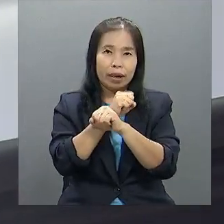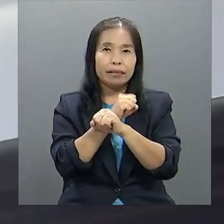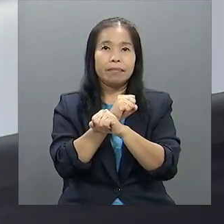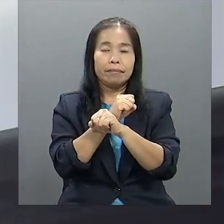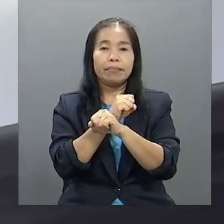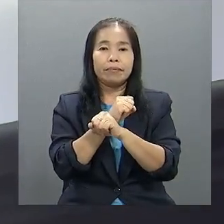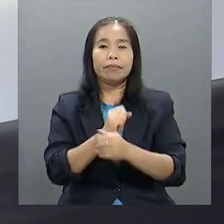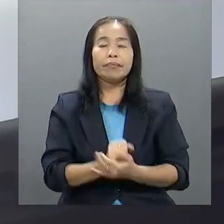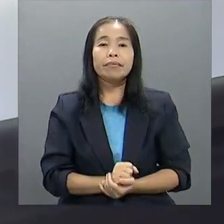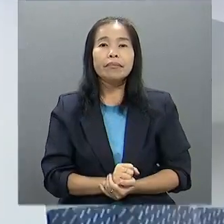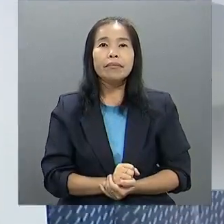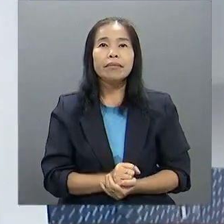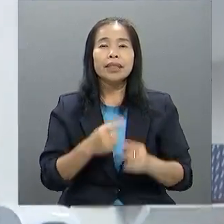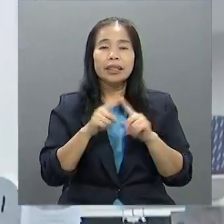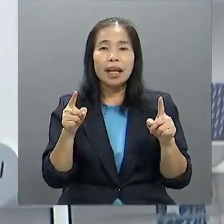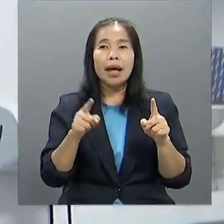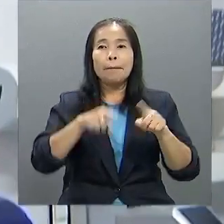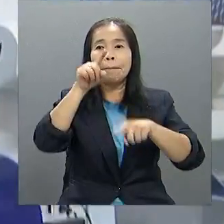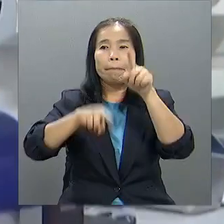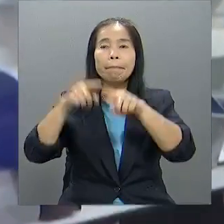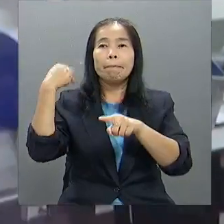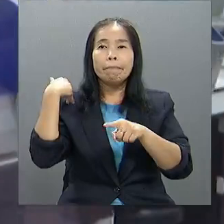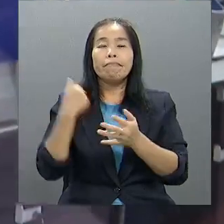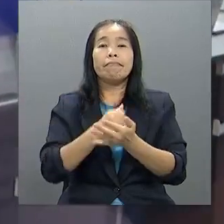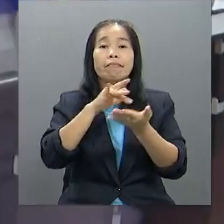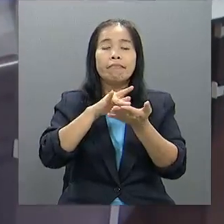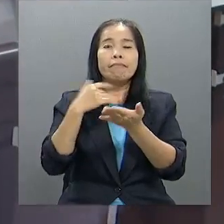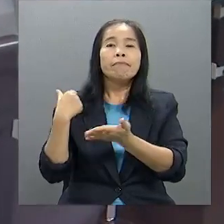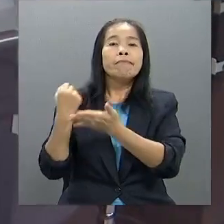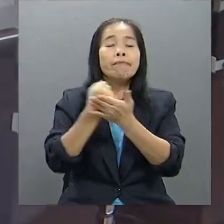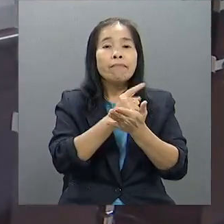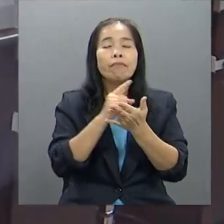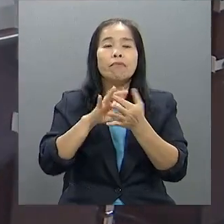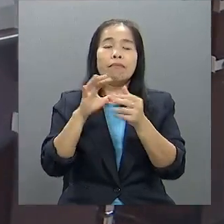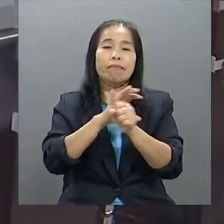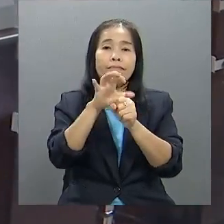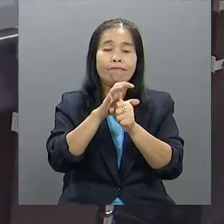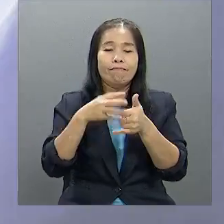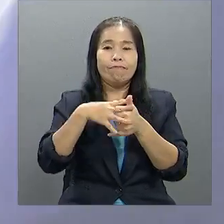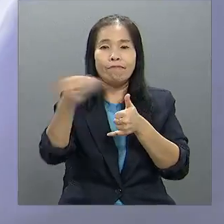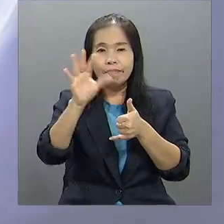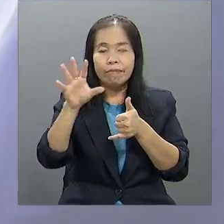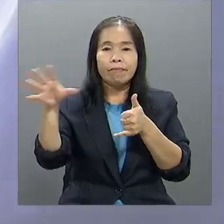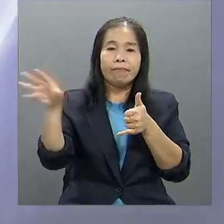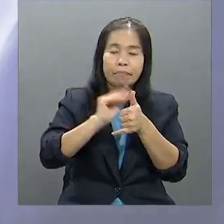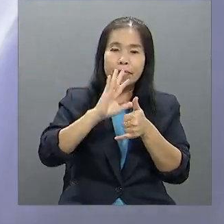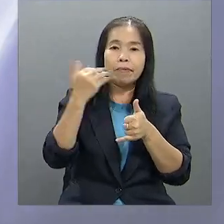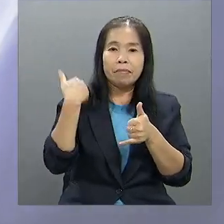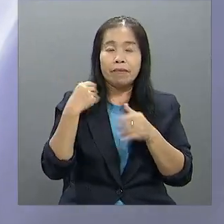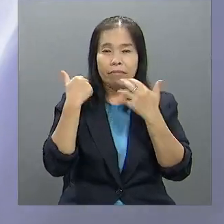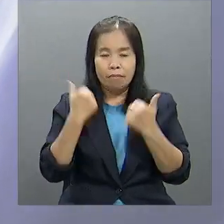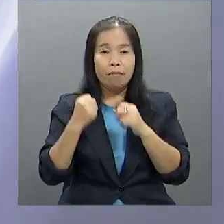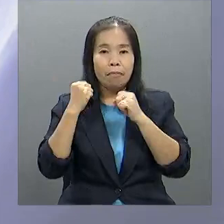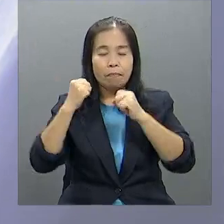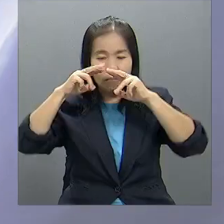แล้วก็โชว์แล้วว่าสามารถจะใช้ระงับการขยายตัวของไวรัสได้สำหรับผู้ป่วยแล้วเราก็กำลังศึกษากันอยู่ด้วยว่าจะต้องใช้เมื่